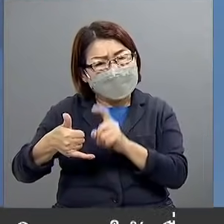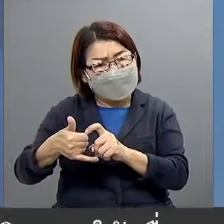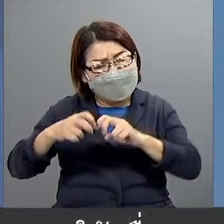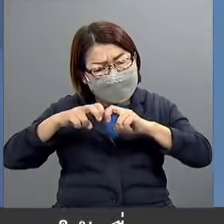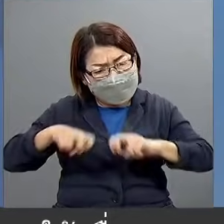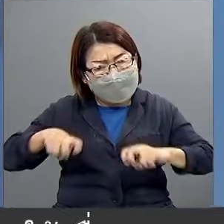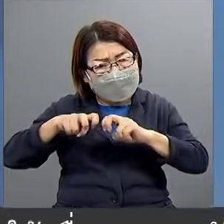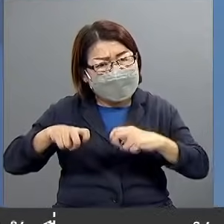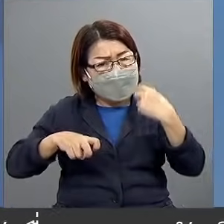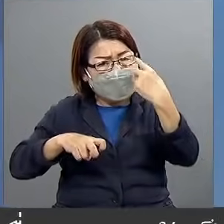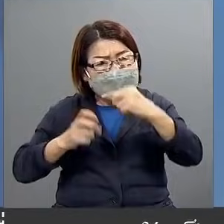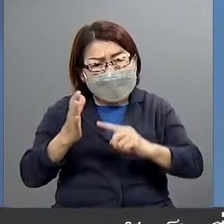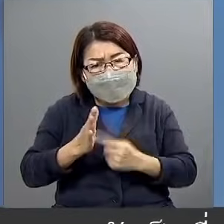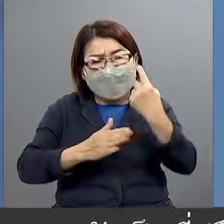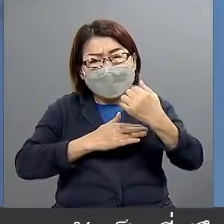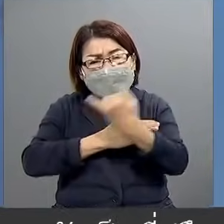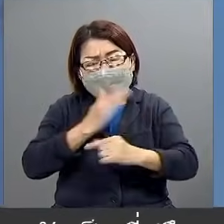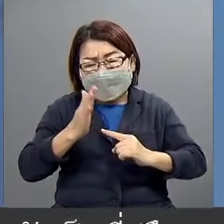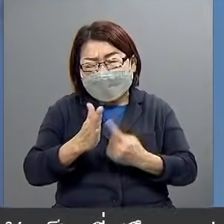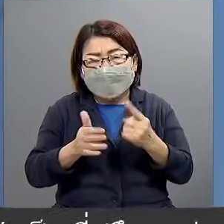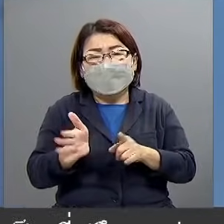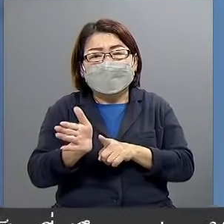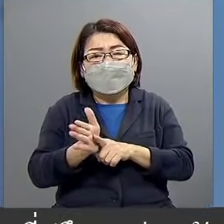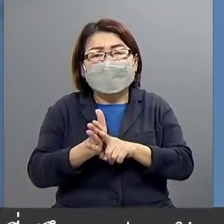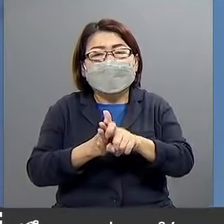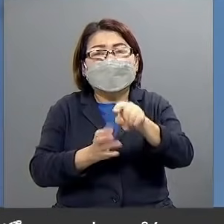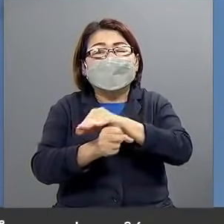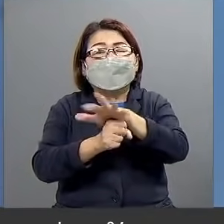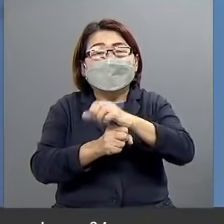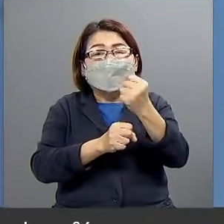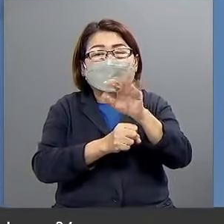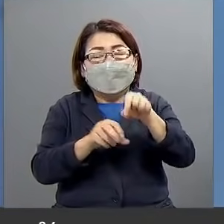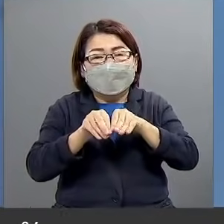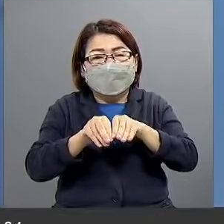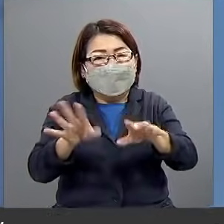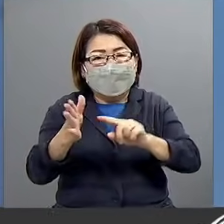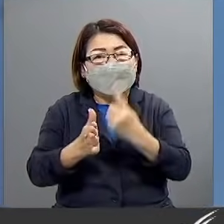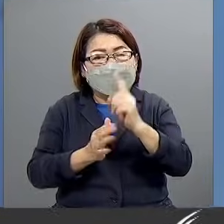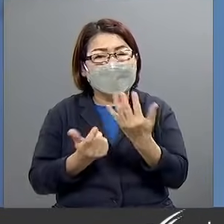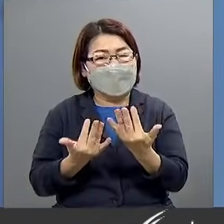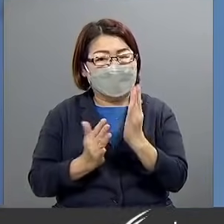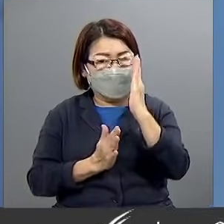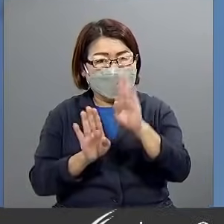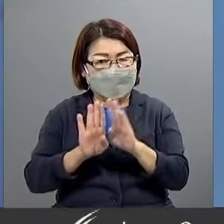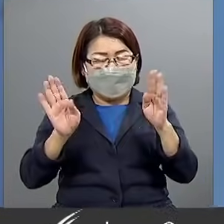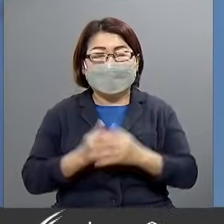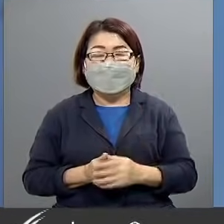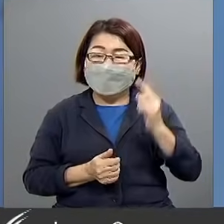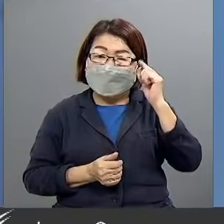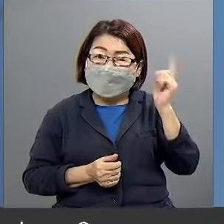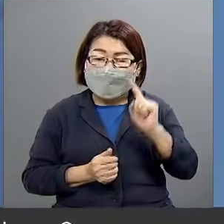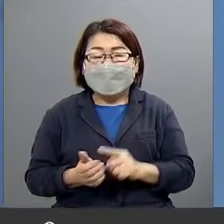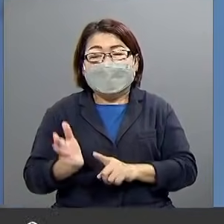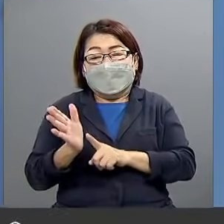หน่วยงานด้านข่าวกรองค่ะที่เชื่อว่ามีความเป็นไปได้นะคะใน2ทฤษฎีค่ะซึ่งหนึ่งในนั้นนะคะก็คือเชื้อไวรัสนั้นหลุดมาจากห้